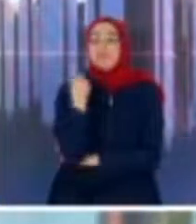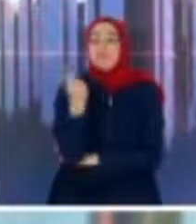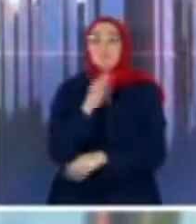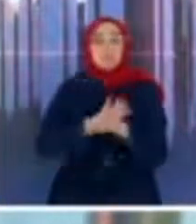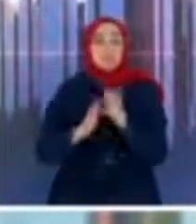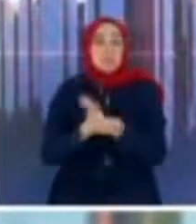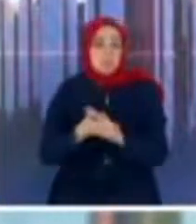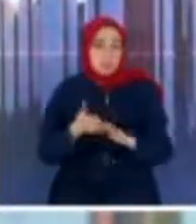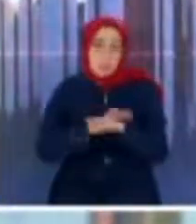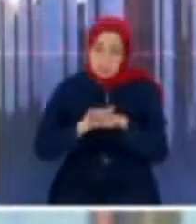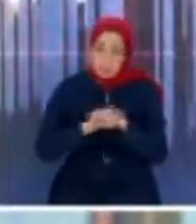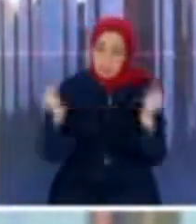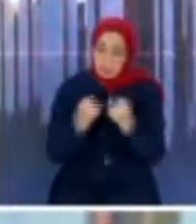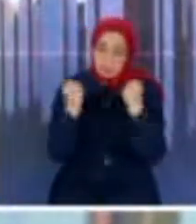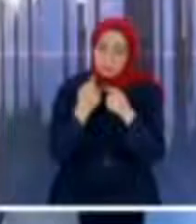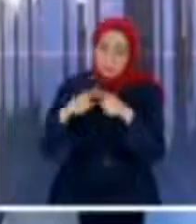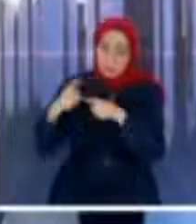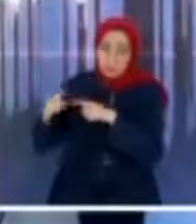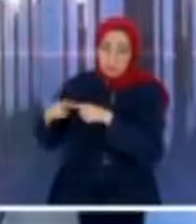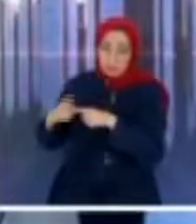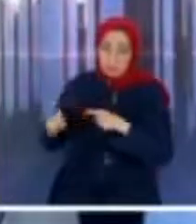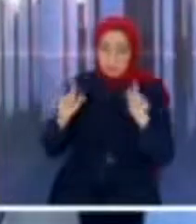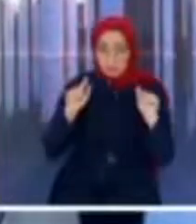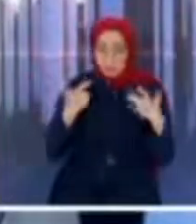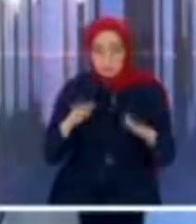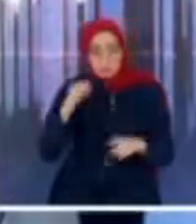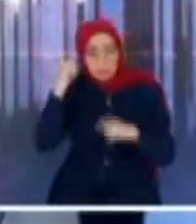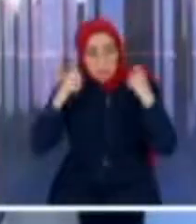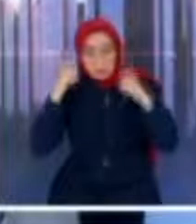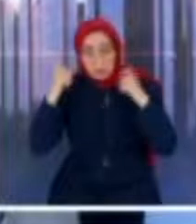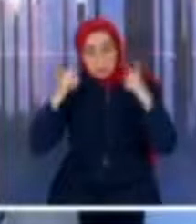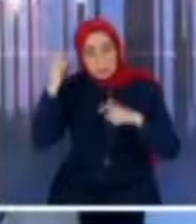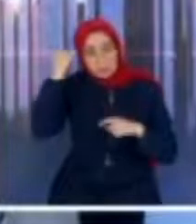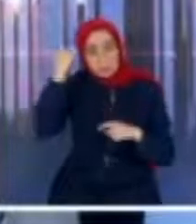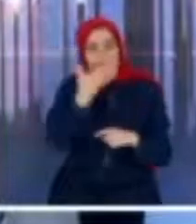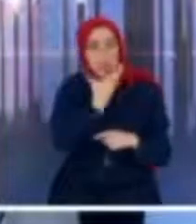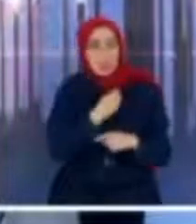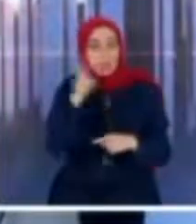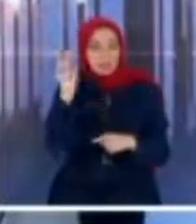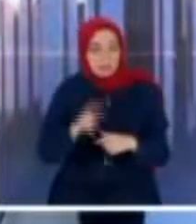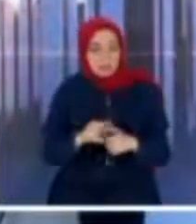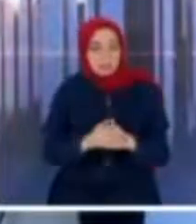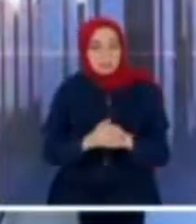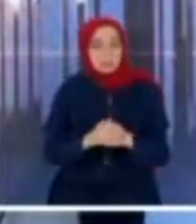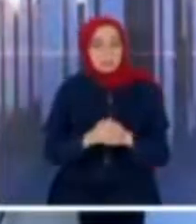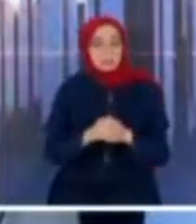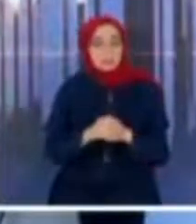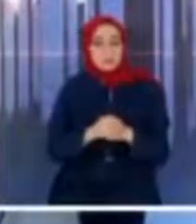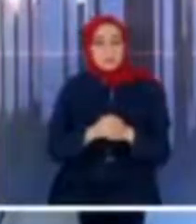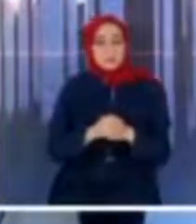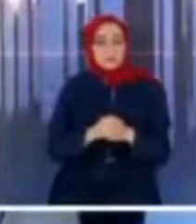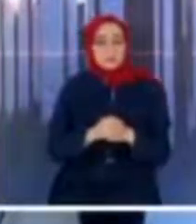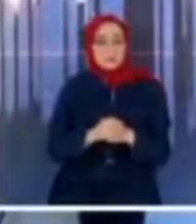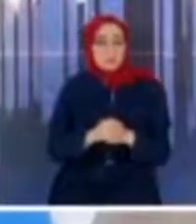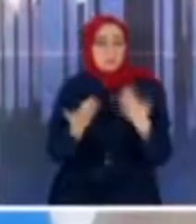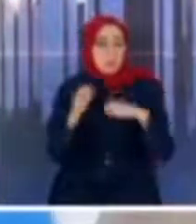اللي لازمكم تفكروا فيها. انا متاكده لكم باش تفكروا فيها الفكره هذه نتاع الجدوى. تفضل منال. هذا